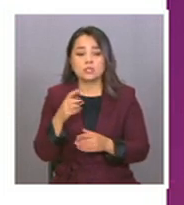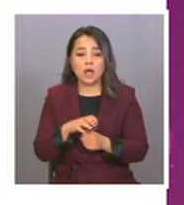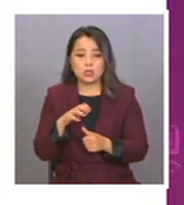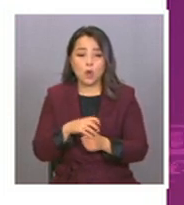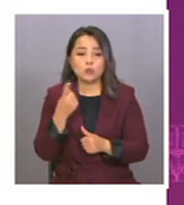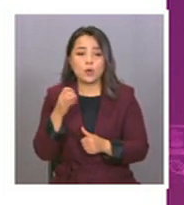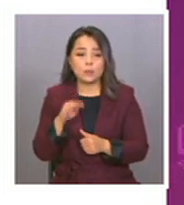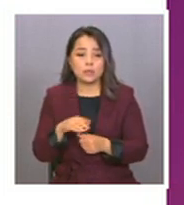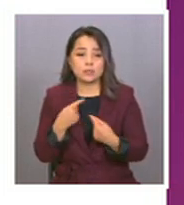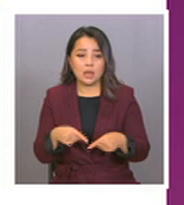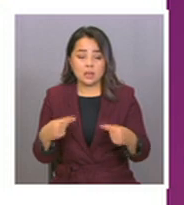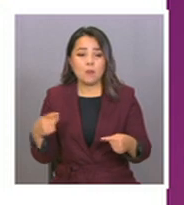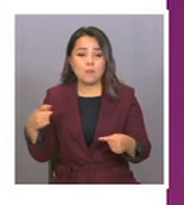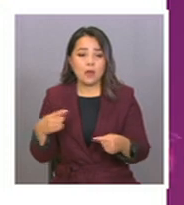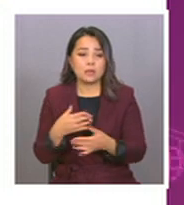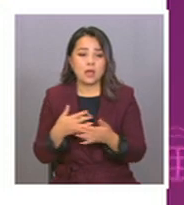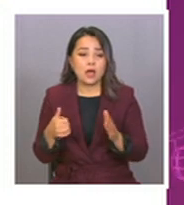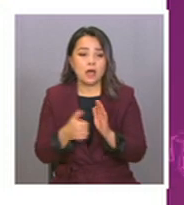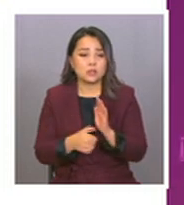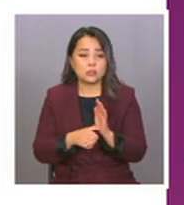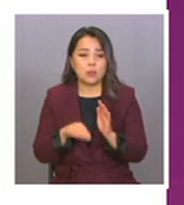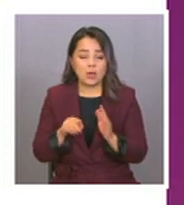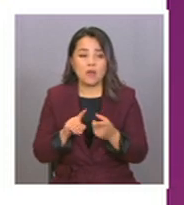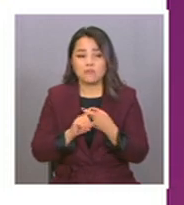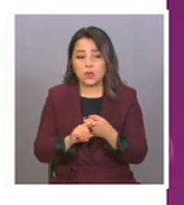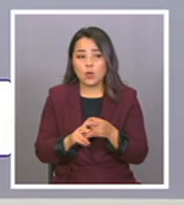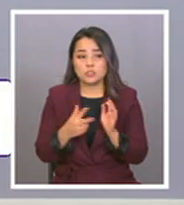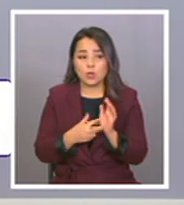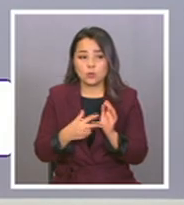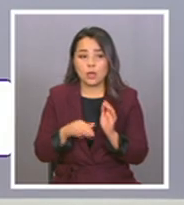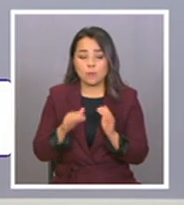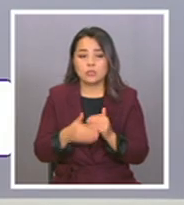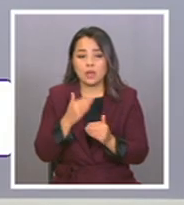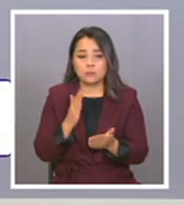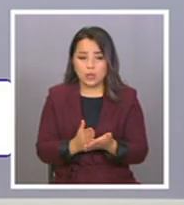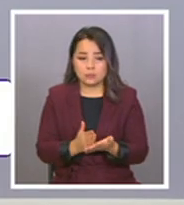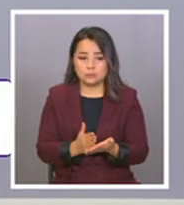де бактериялардың 600 мың, вирустардың 800 мыңдай түрі бар.